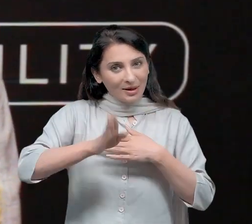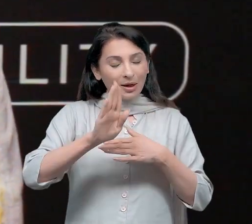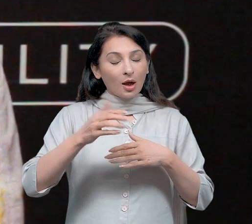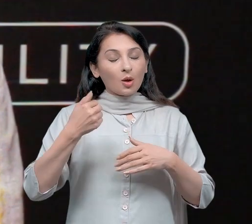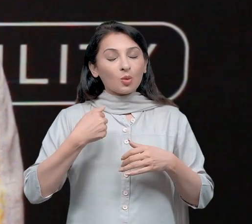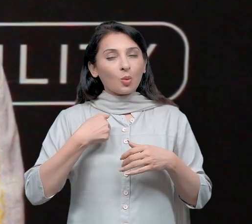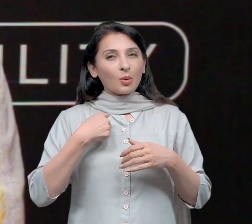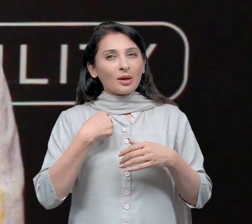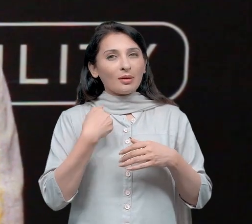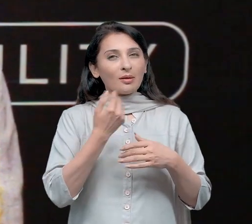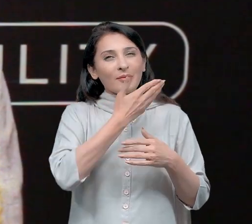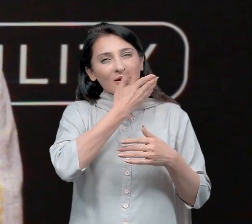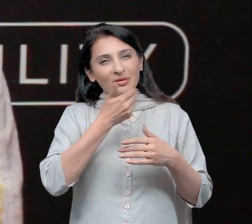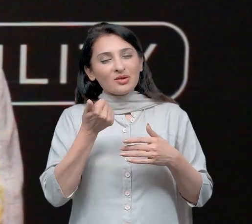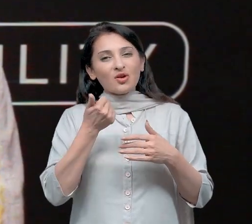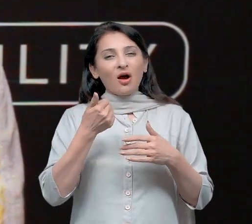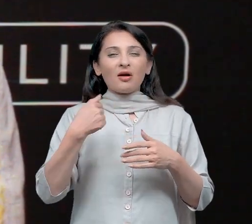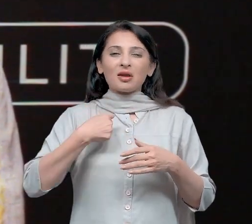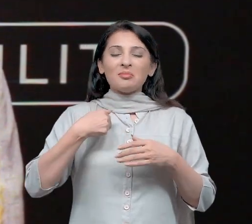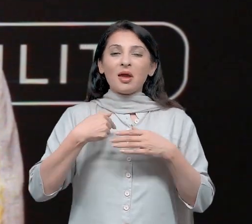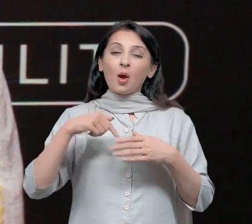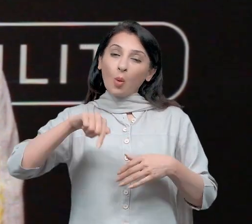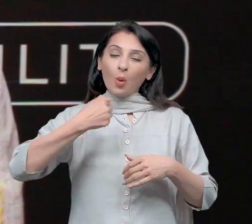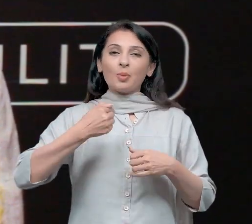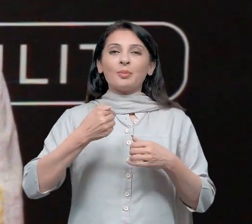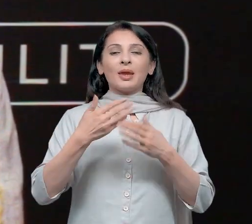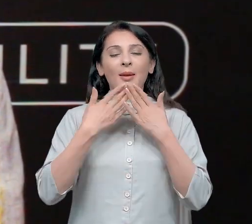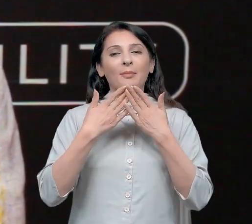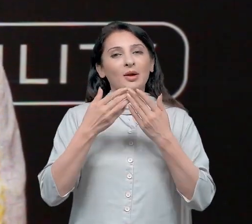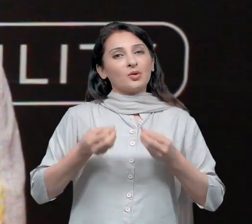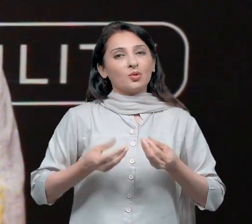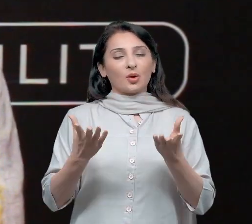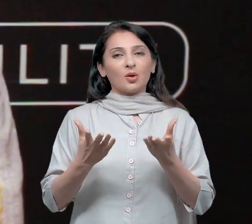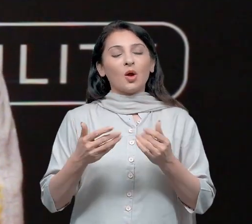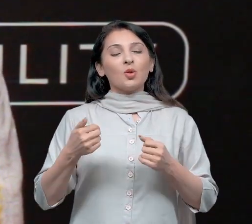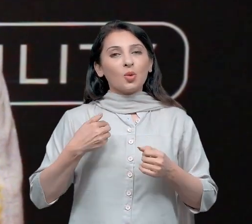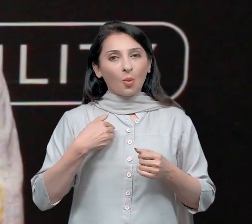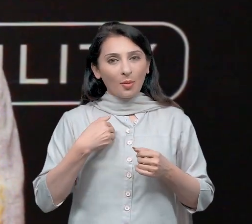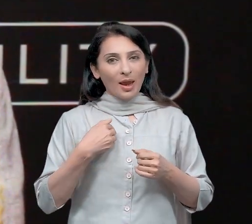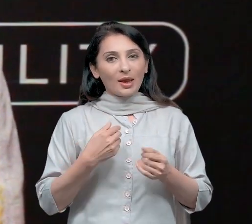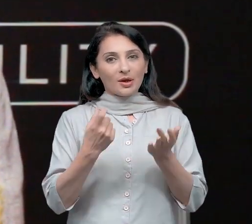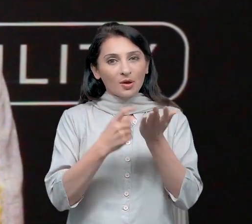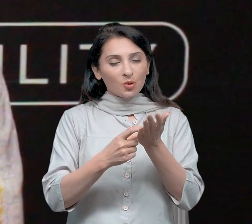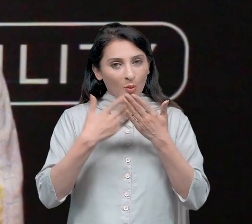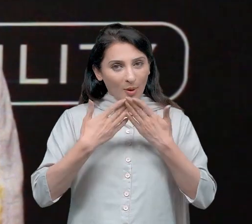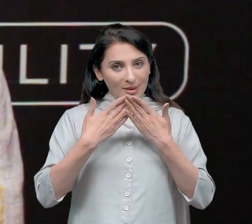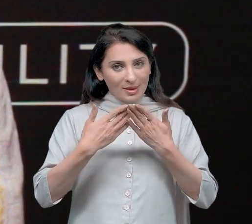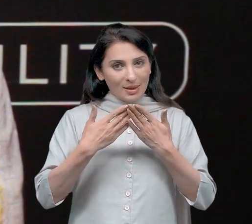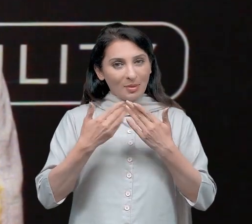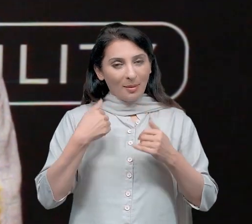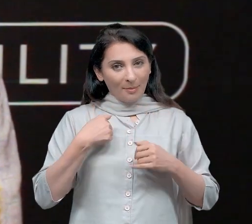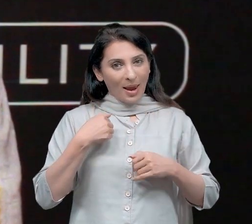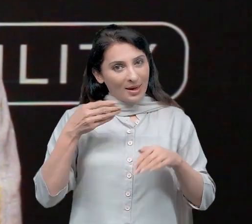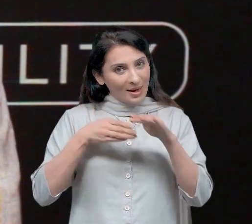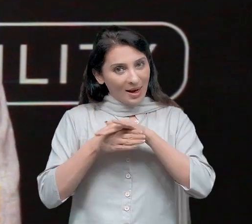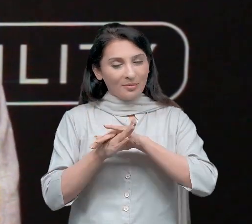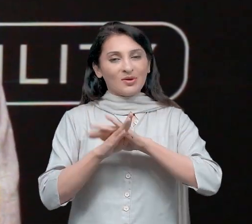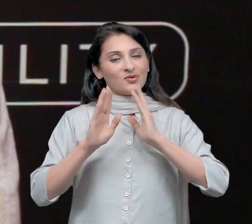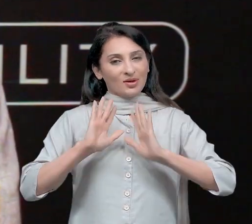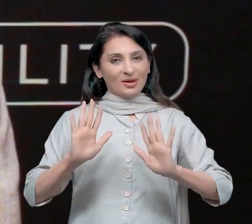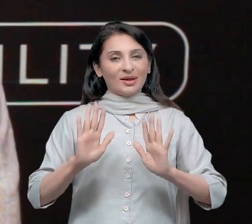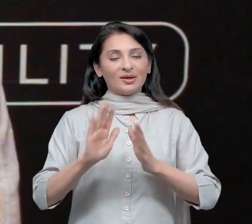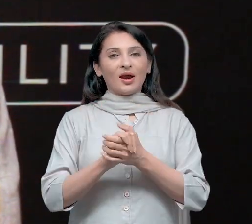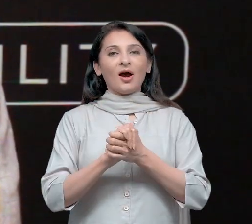हुआ पढ़ने का फिर से। तो फिर मैंने स्वानज़ी यूनिवर्सिटी में मैंने बैचलर्स में इन इंटरनेशनल रिलेशंस